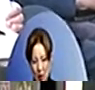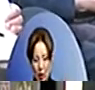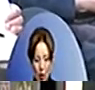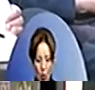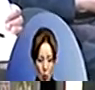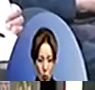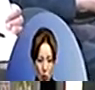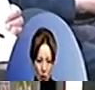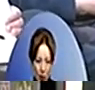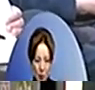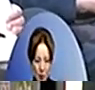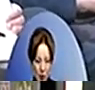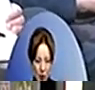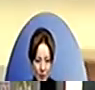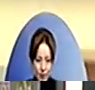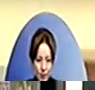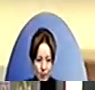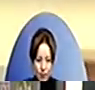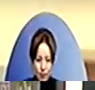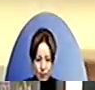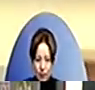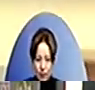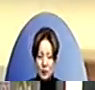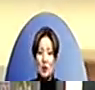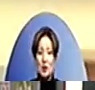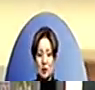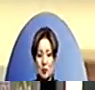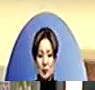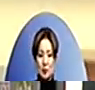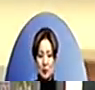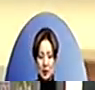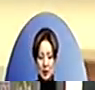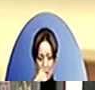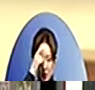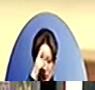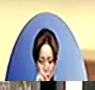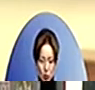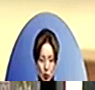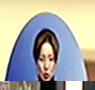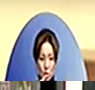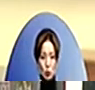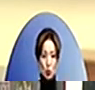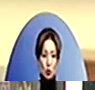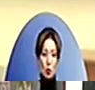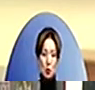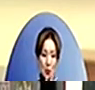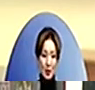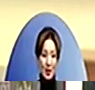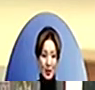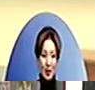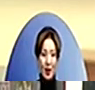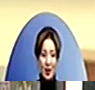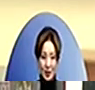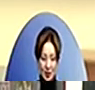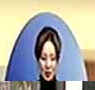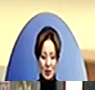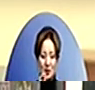мэрэгших шаардлагатай байгаа юм а. Энийн дээр бол манай эрдэмтэд судлаачд бол бас бие даагад энэ салбар руу